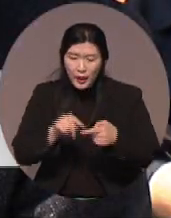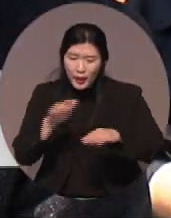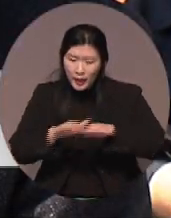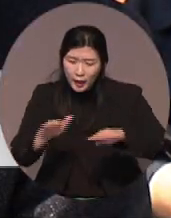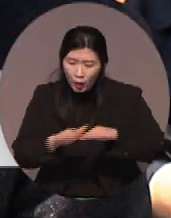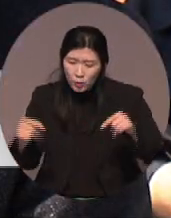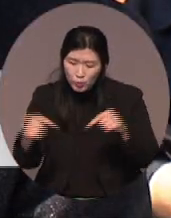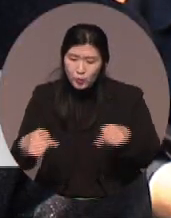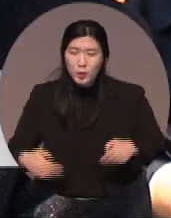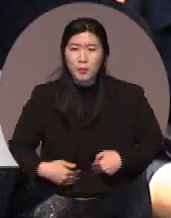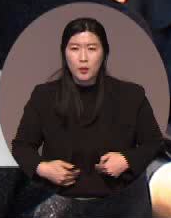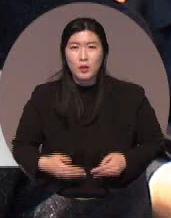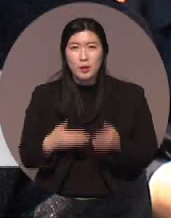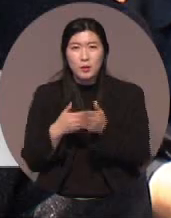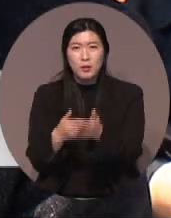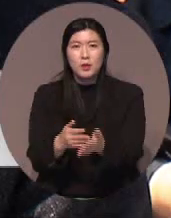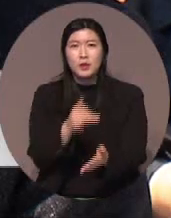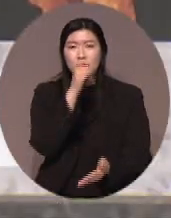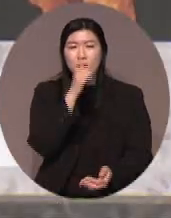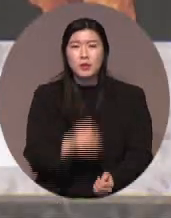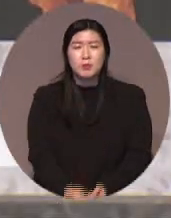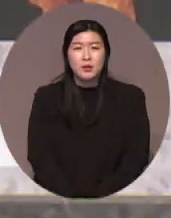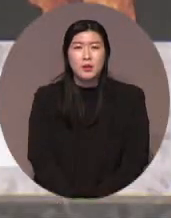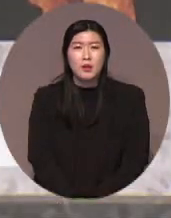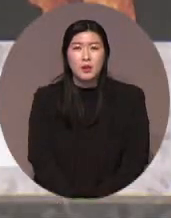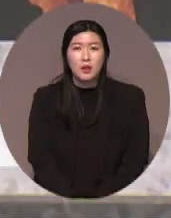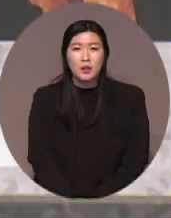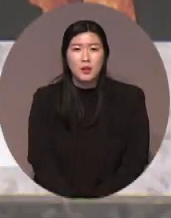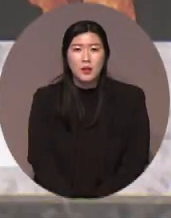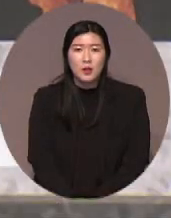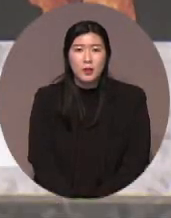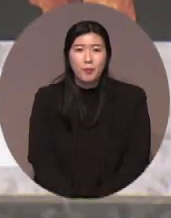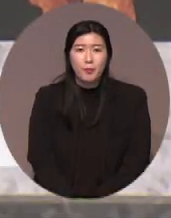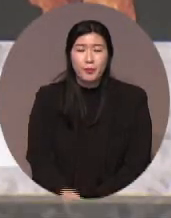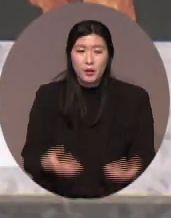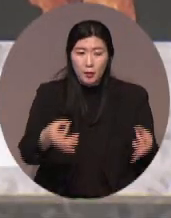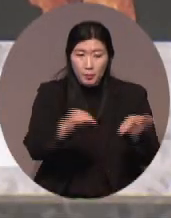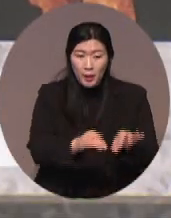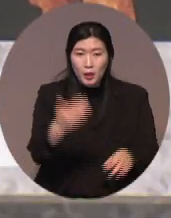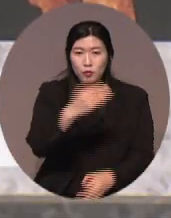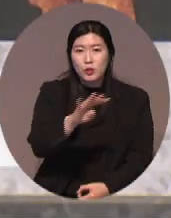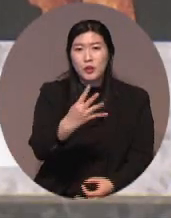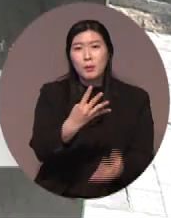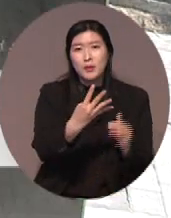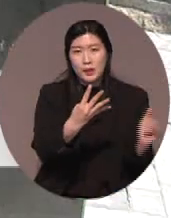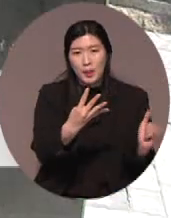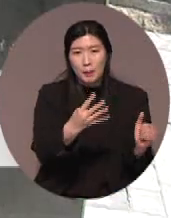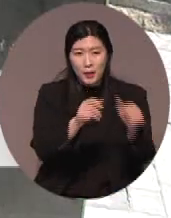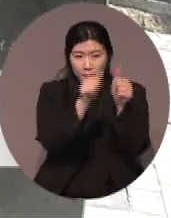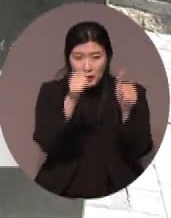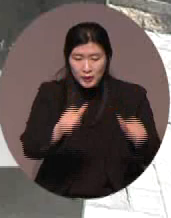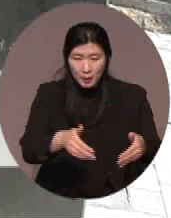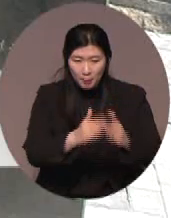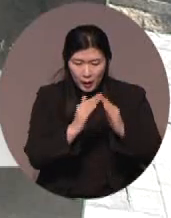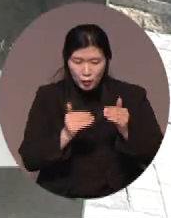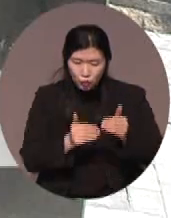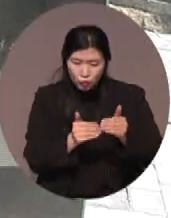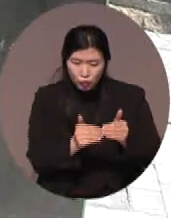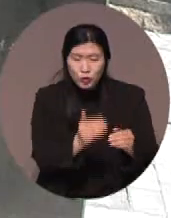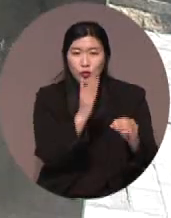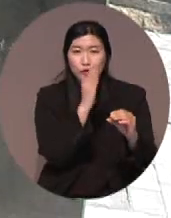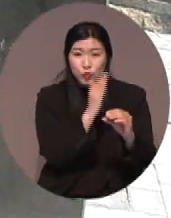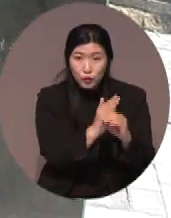해결이 필요하다고 밝혔습니다 추진위는 9400만원을 모금해 강제동원 노동자산 건립을 추진해 왔으며